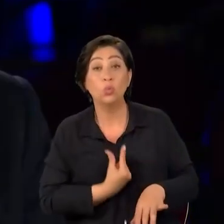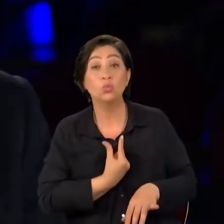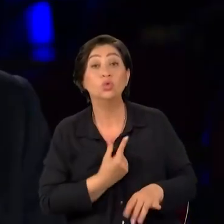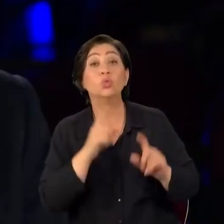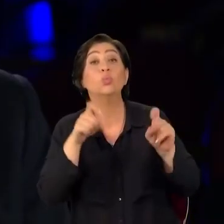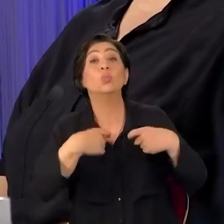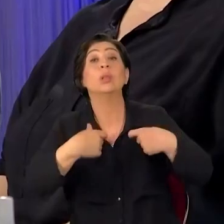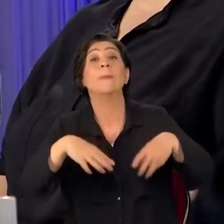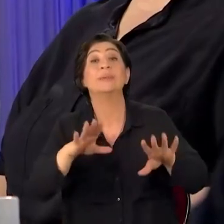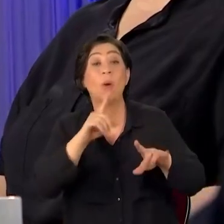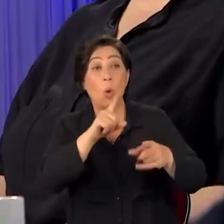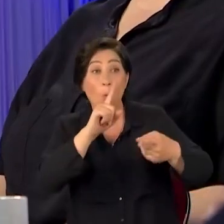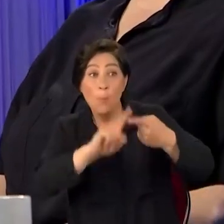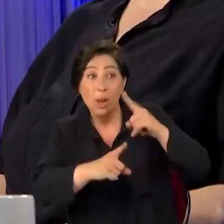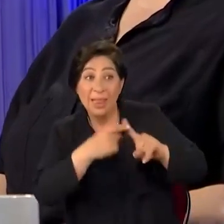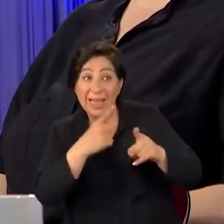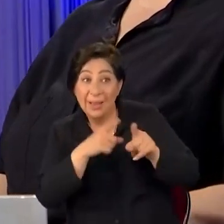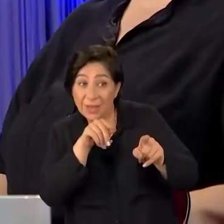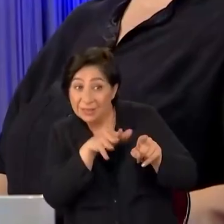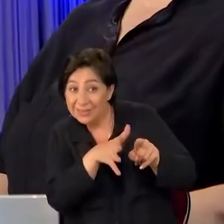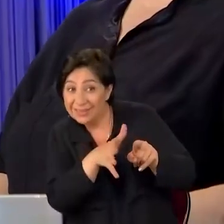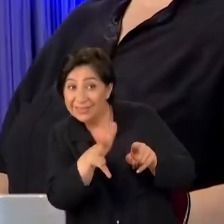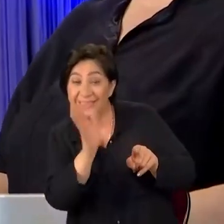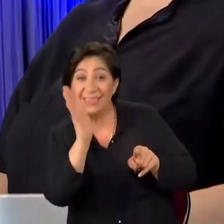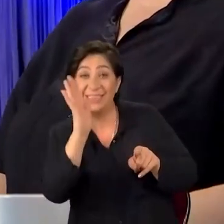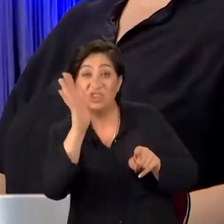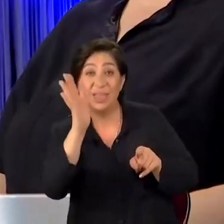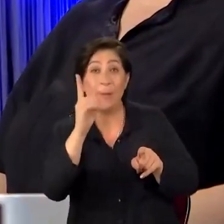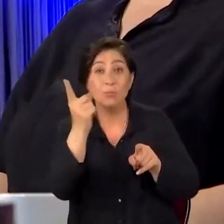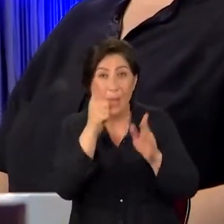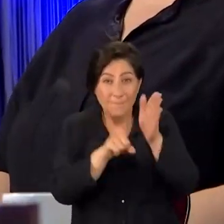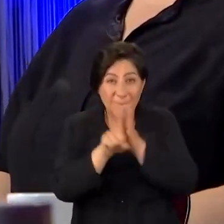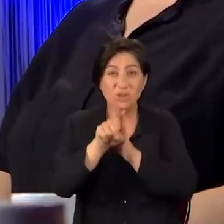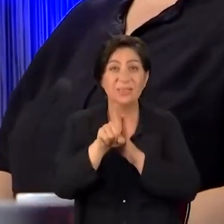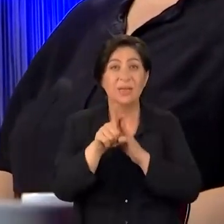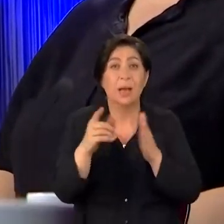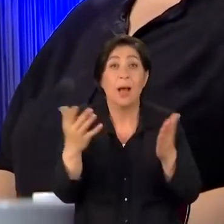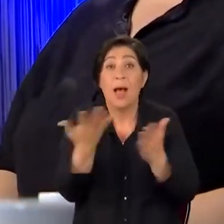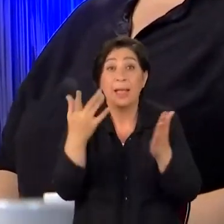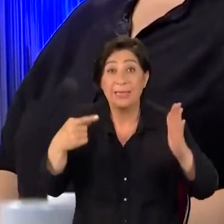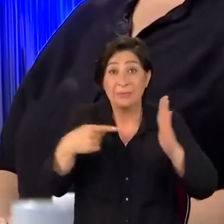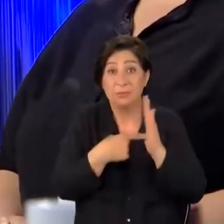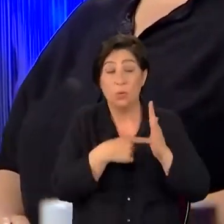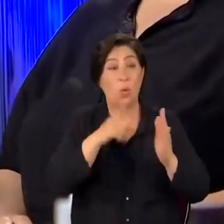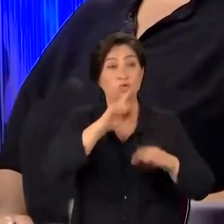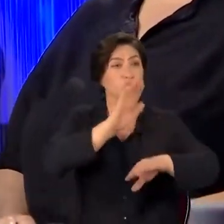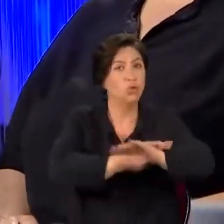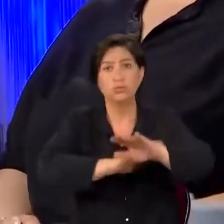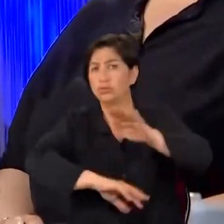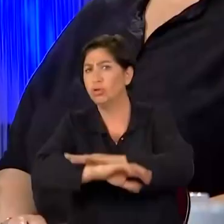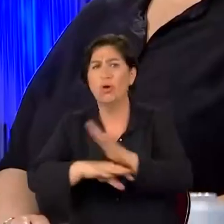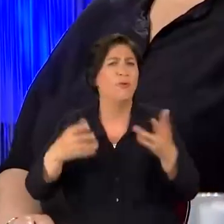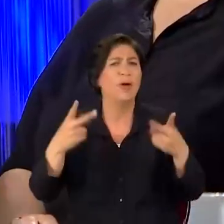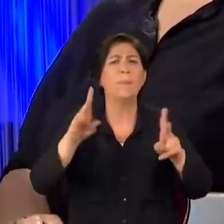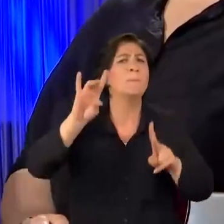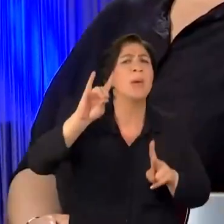o umudu, orada siyaset yapma kanallarında bir yere doğru çıkacağını, orada bir şey başaracağını, hangi ideolojiye o sol